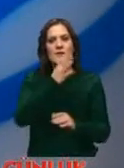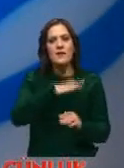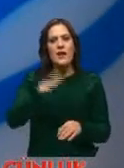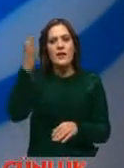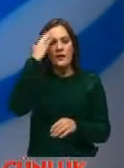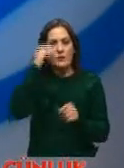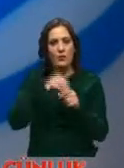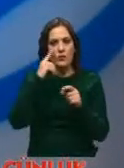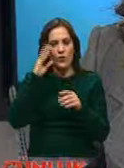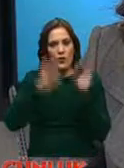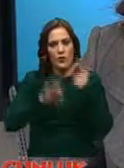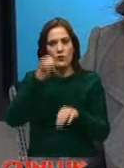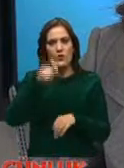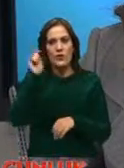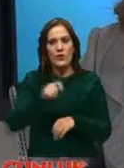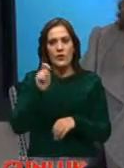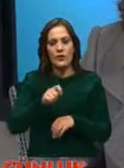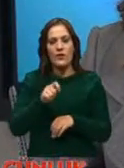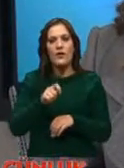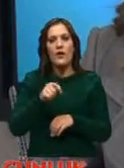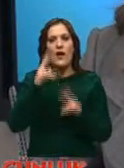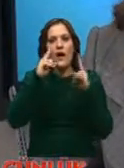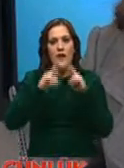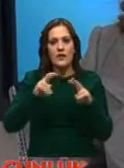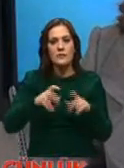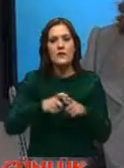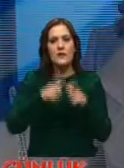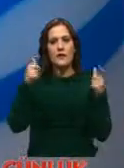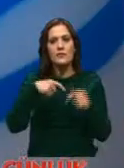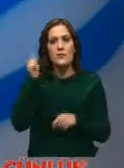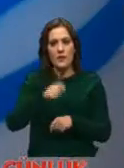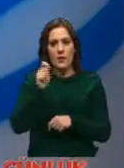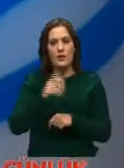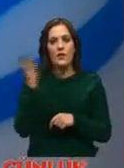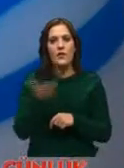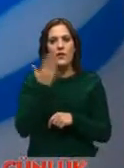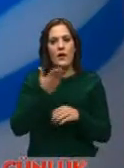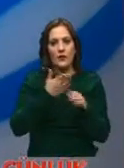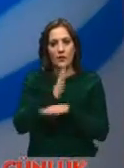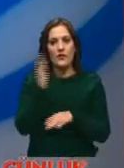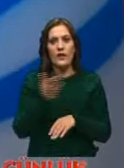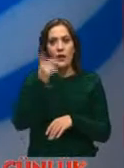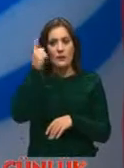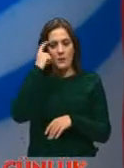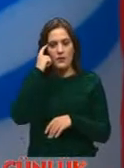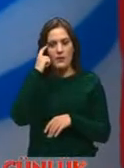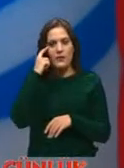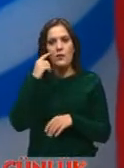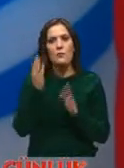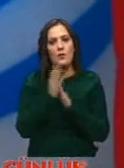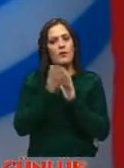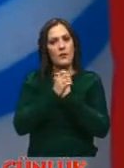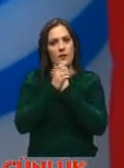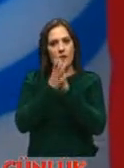bunu kontrol altında, değil mi? Belki de hani araştırmayla, geliştirmeyle yapmak daha doğru, daha mantıklıydı. Bravo,